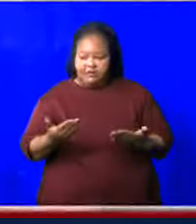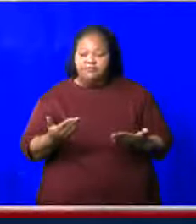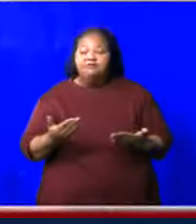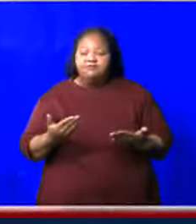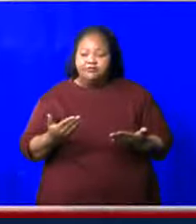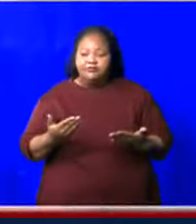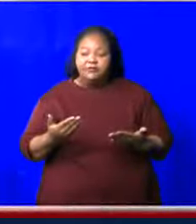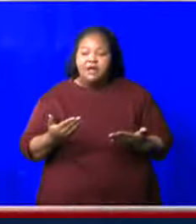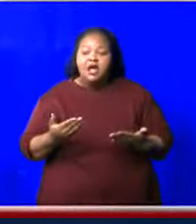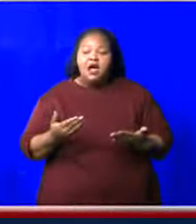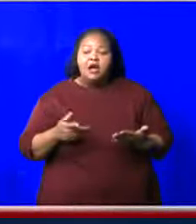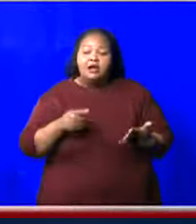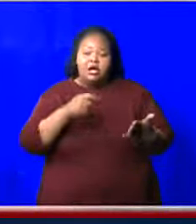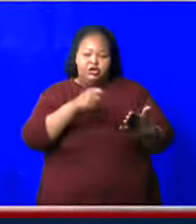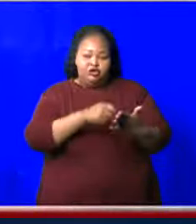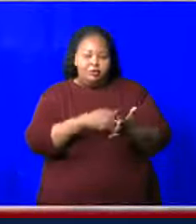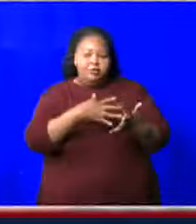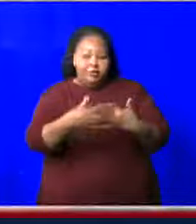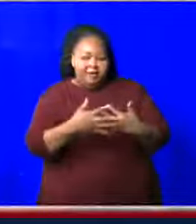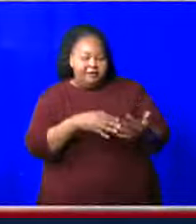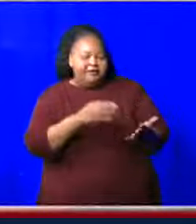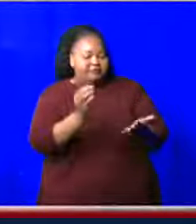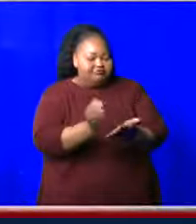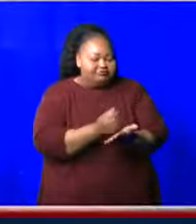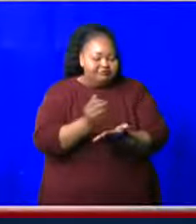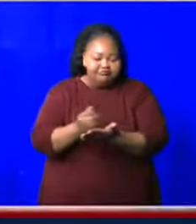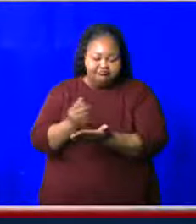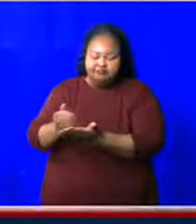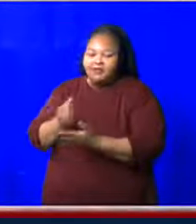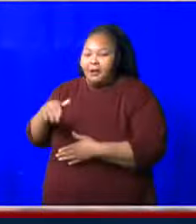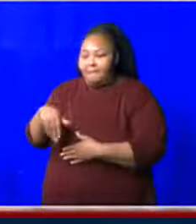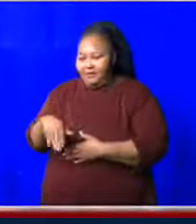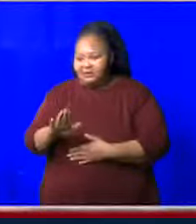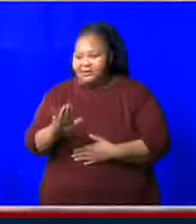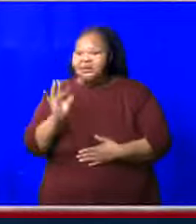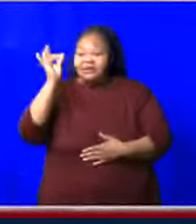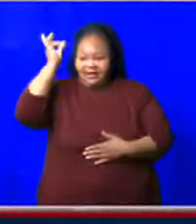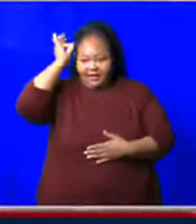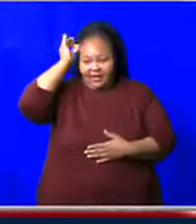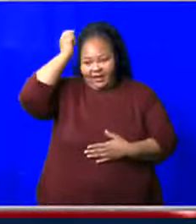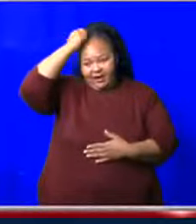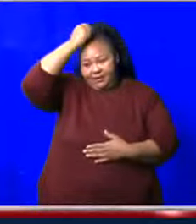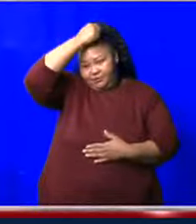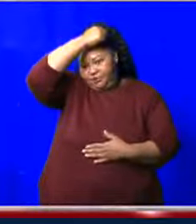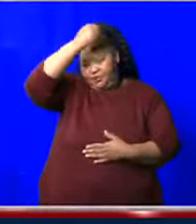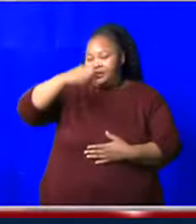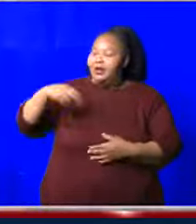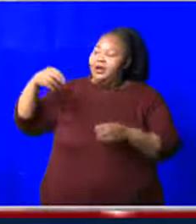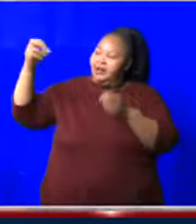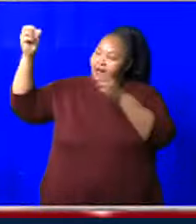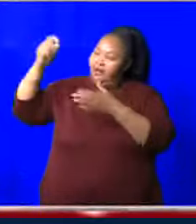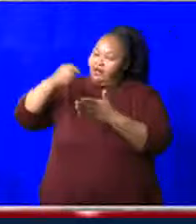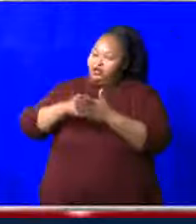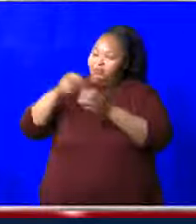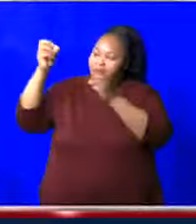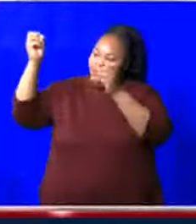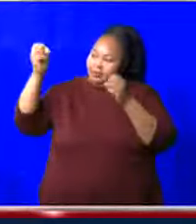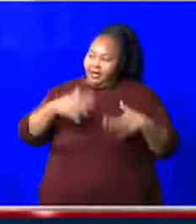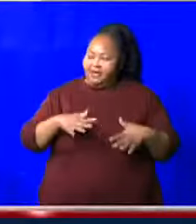isitolo. Nangemambala-ke ingwenyama ibe seyishiya tibusiso kule sitolo yaba nesikhathi lesanele sekuthatha